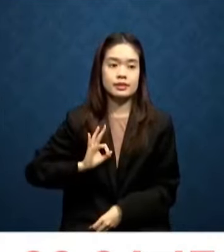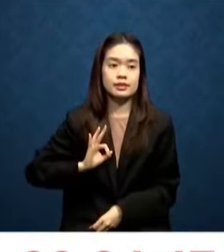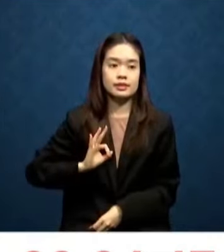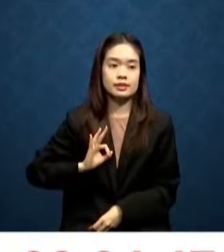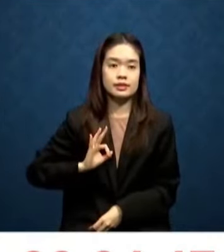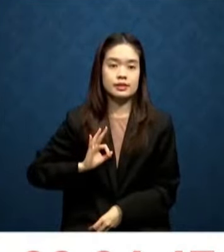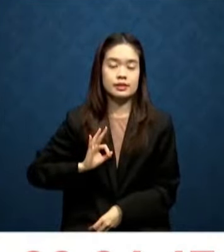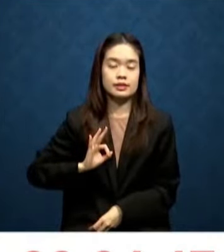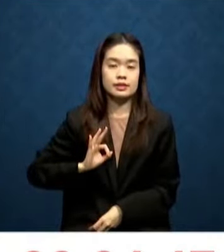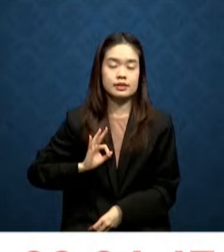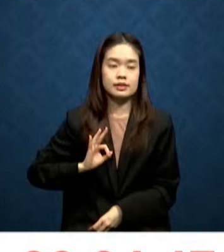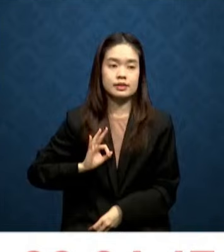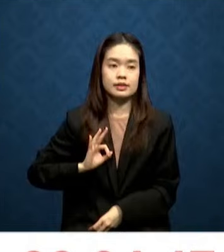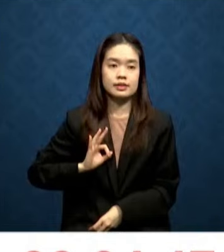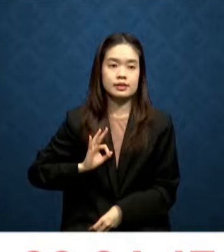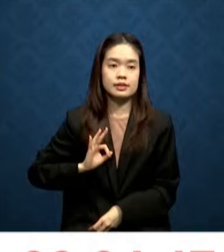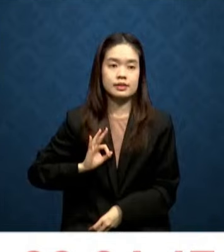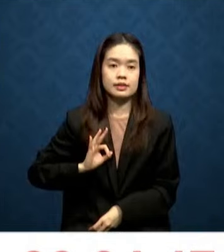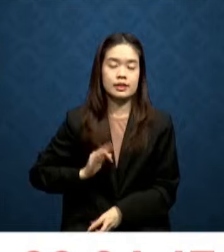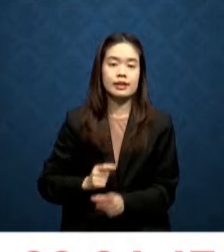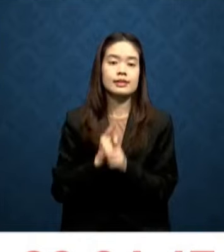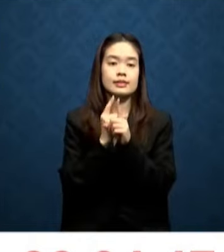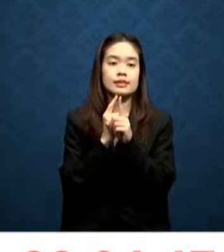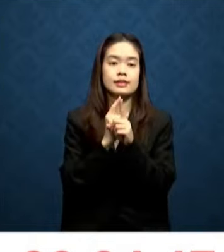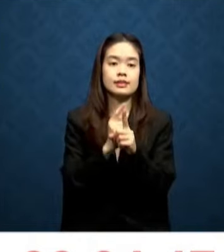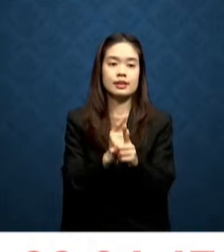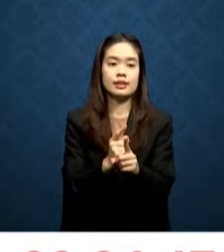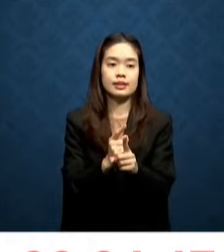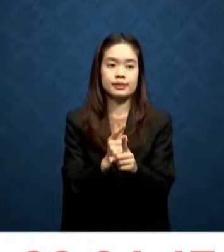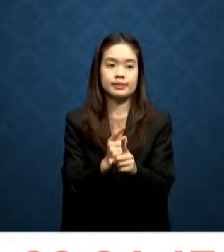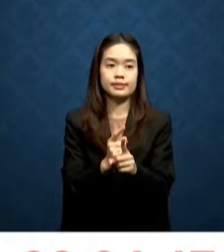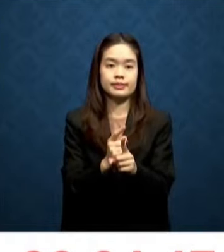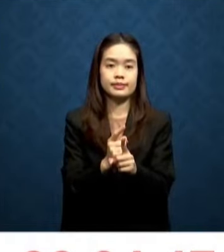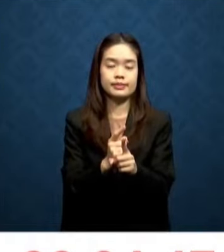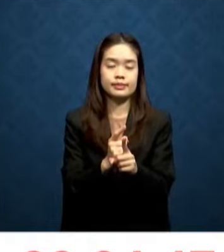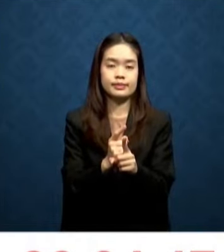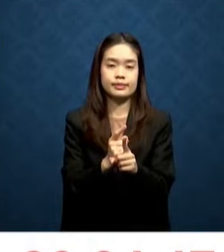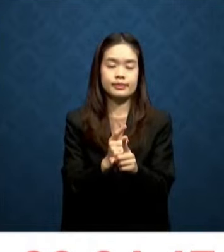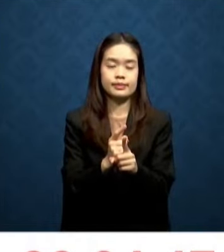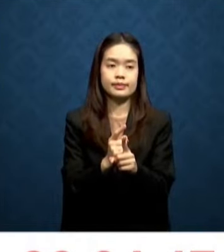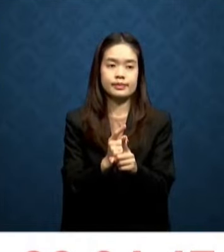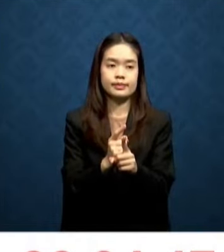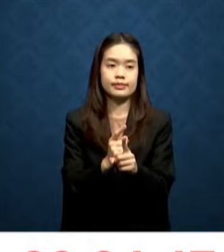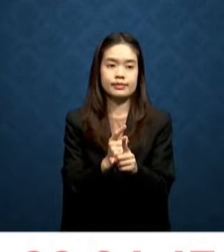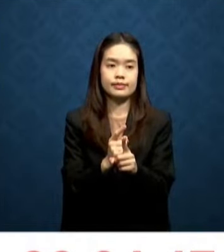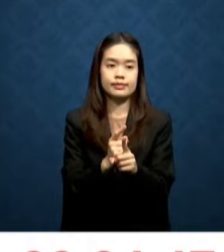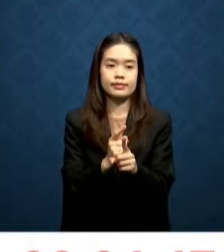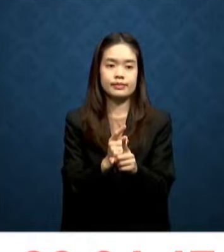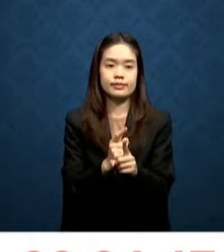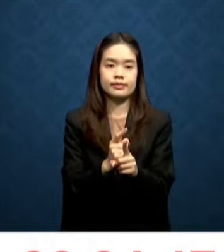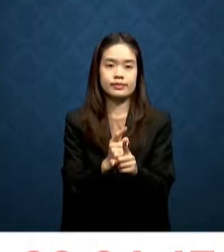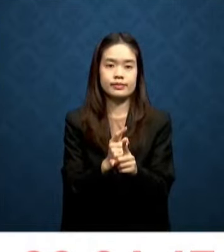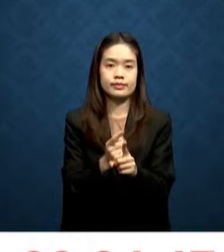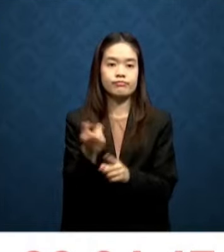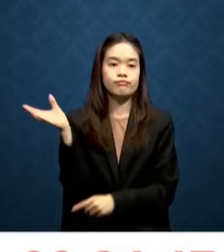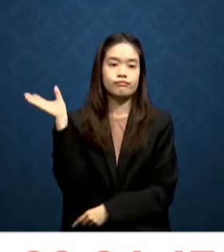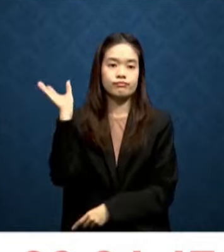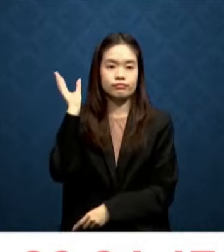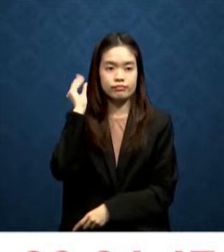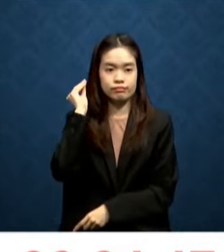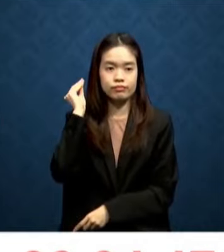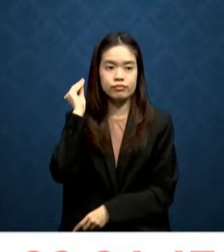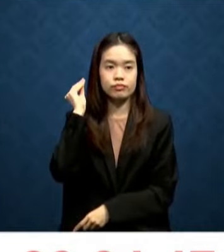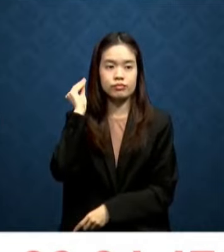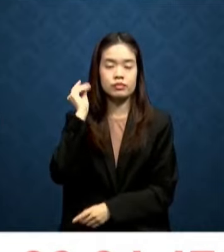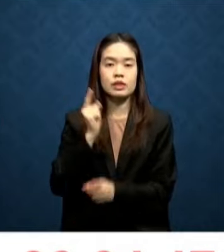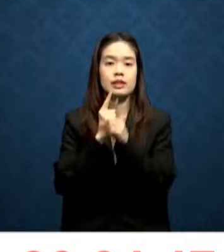านตามที่ท่านได้ฟังท่านอาจารย์นันทนาเสนอมาก็